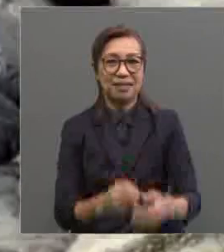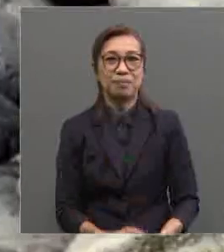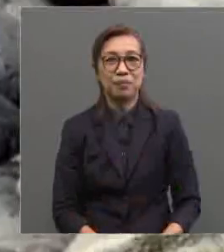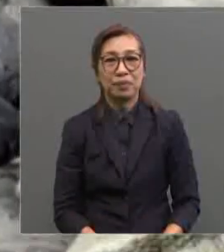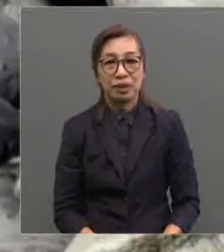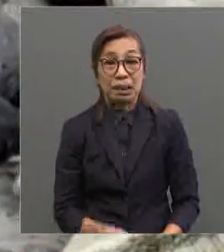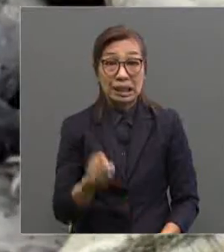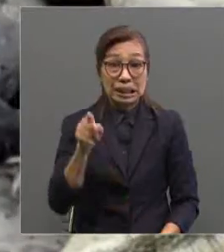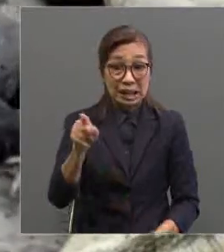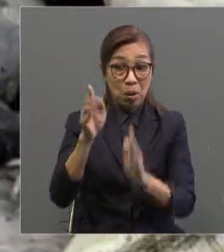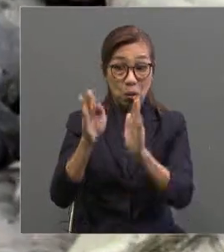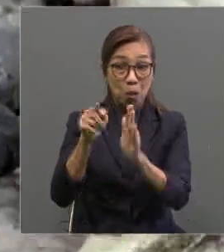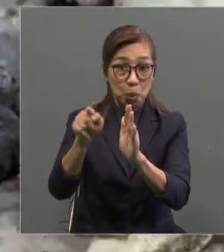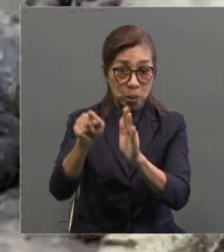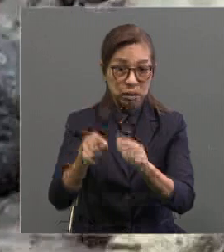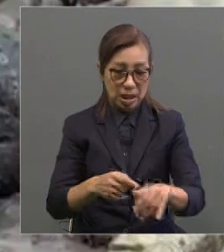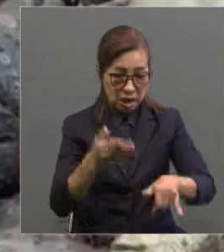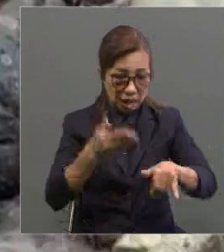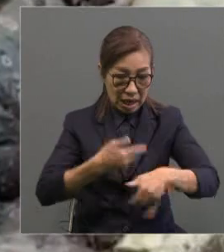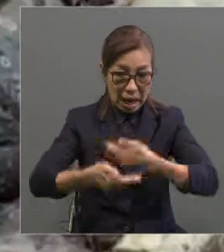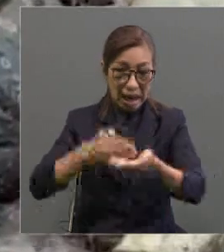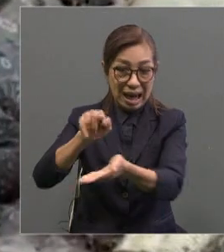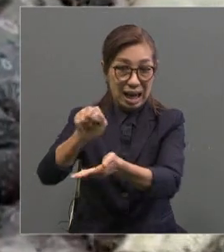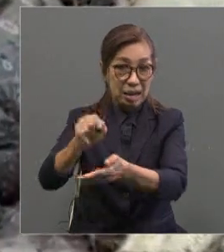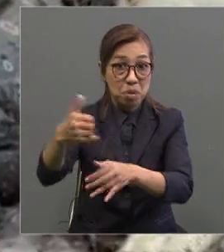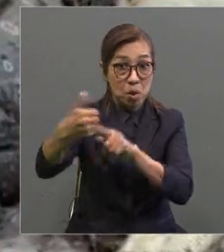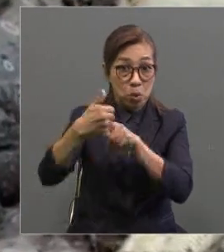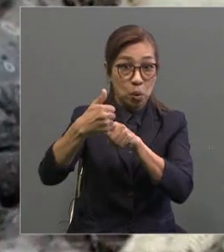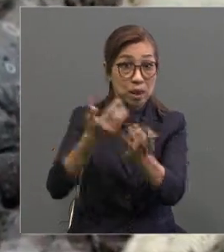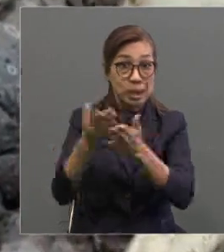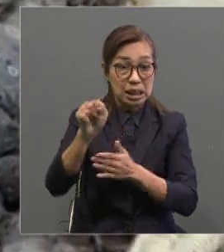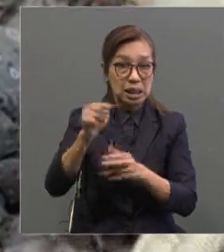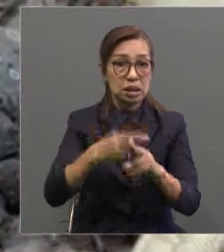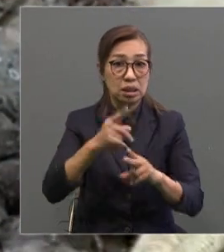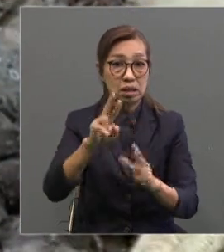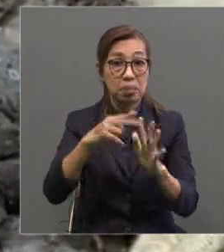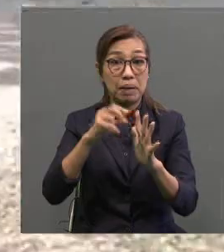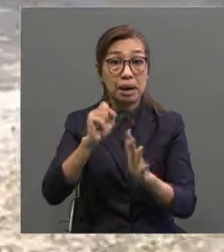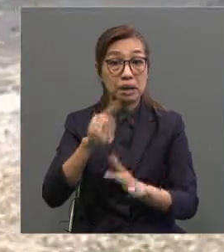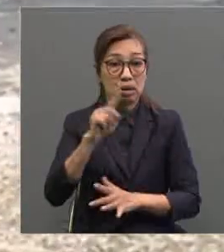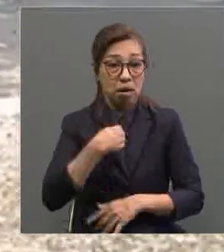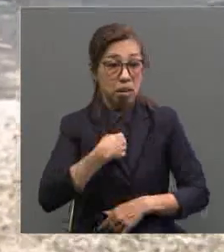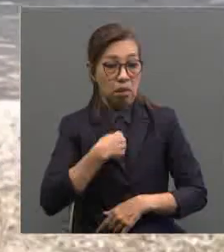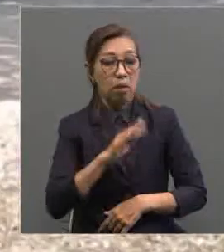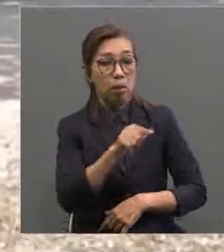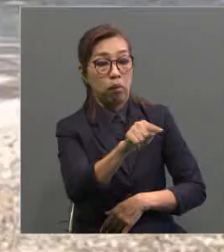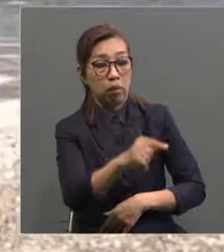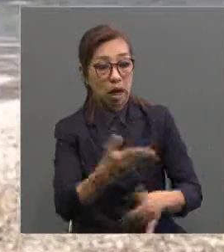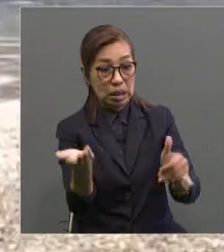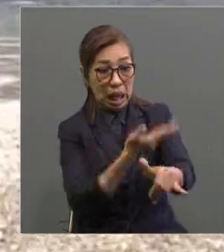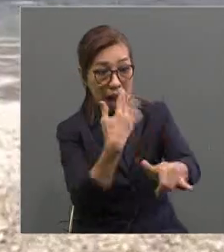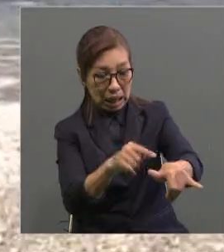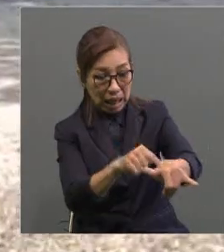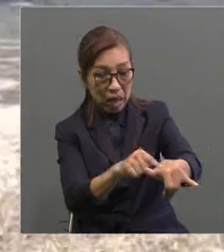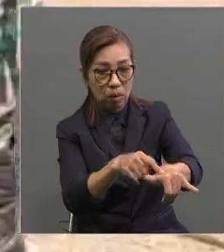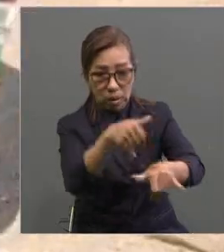ประสิทธิ์ที่บอกว่าเป็นพ่อค้าที่มารับซื้อเนี่ยก็บอกว่าตนเองเป็นเพียงผู้มารับซื้อจากซากตัวเงินตัวทองที่ทำการชำระแล้วจำนวน